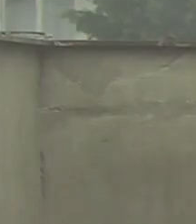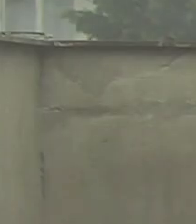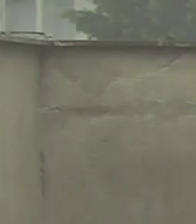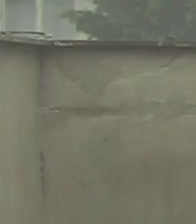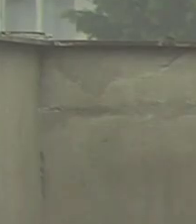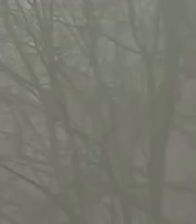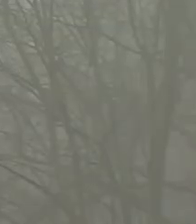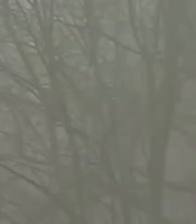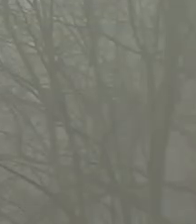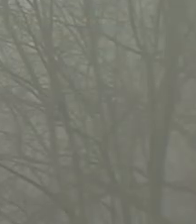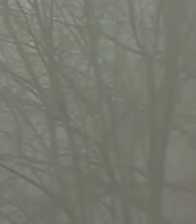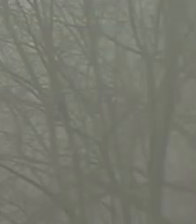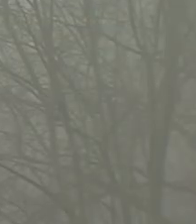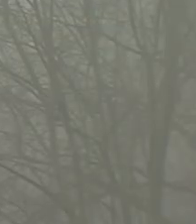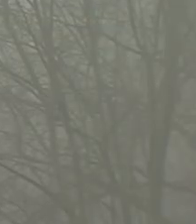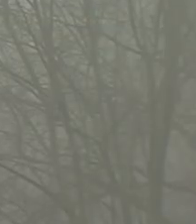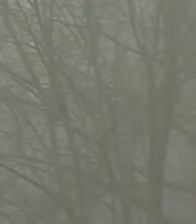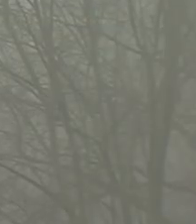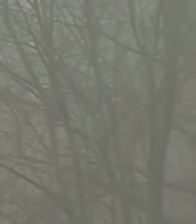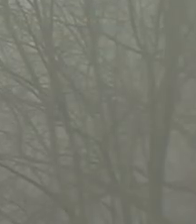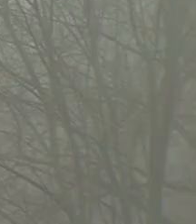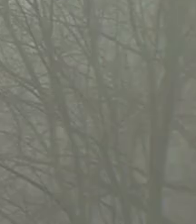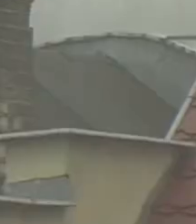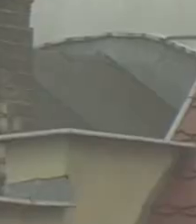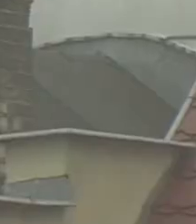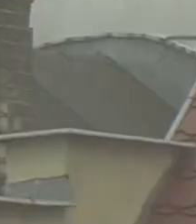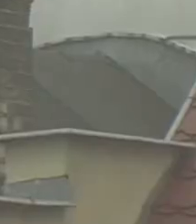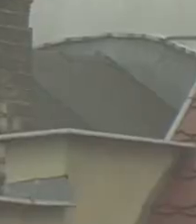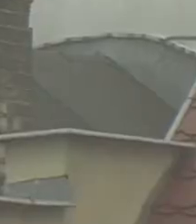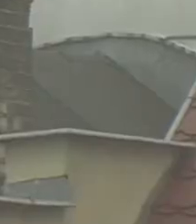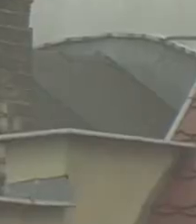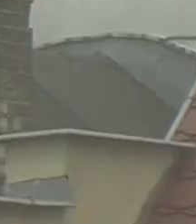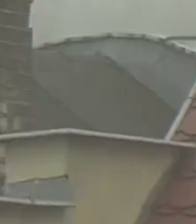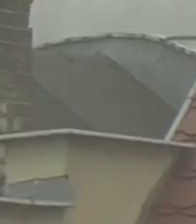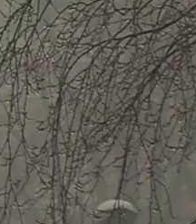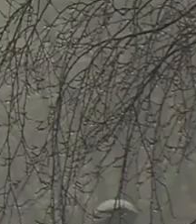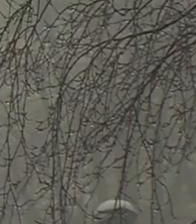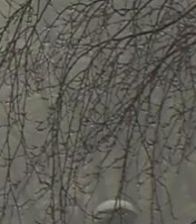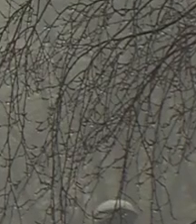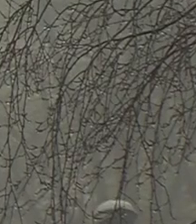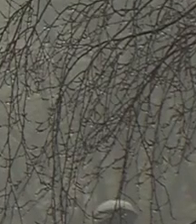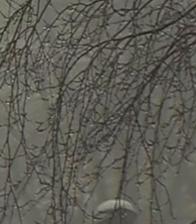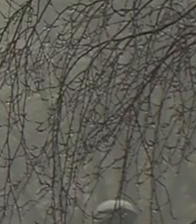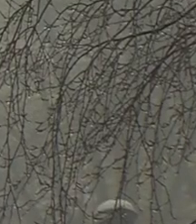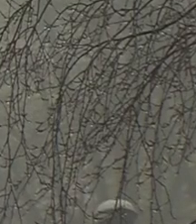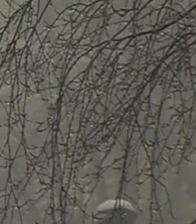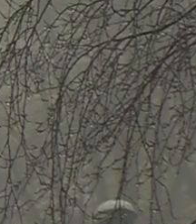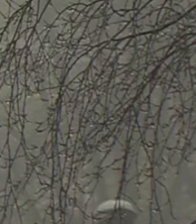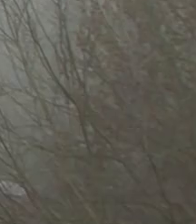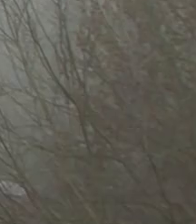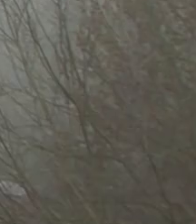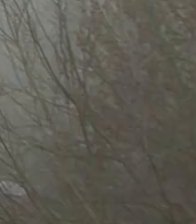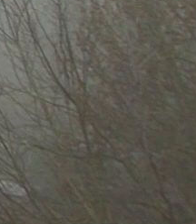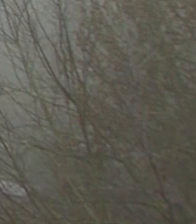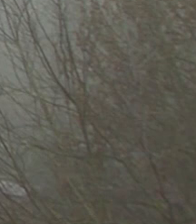pierwszej edycji 200 000 zł, a urzędnicy szacują, że koszt wymiany starego pieca nie przekracza 10 000 zł. Na początek środków na